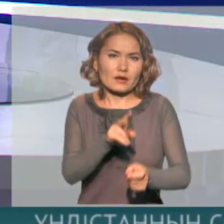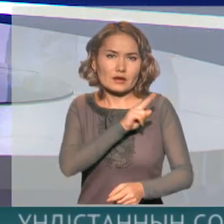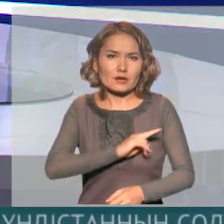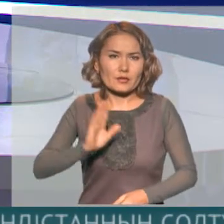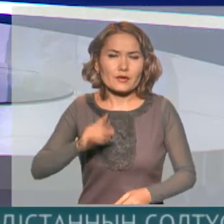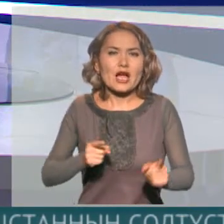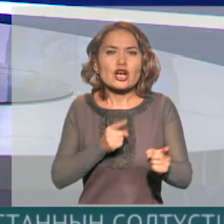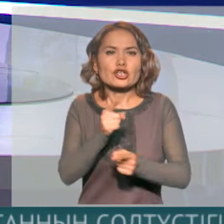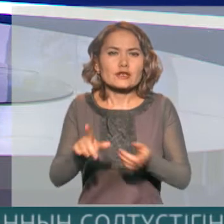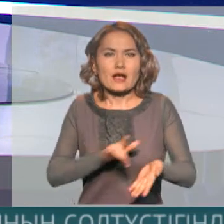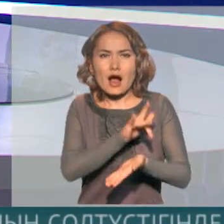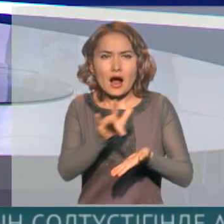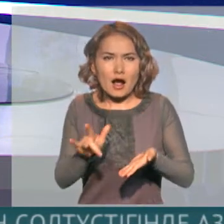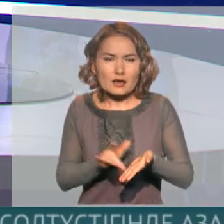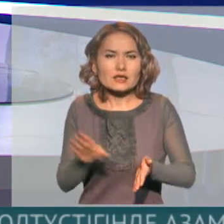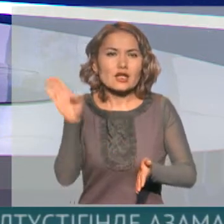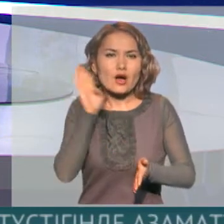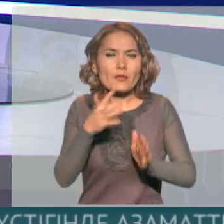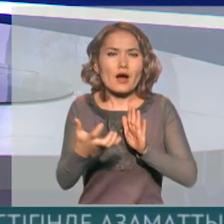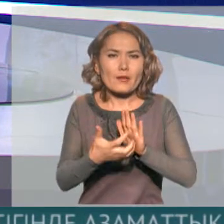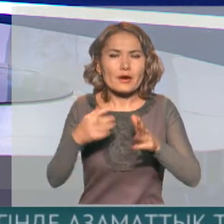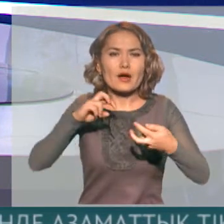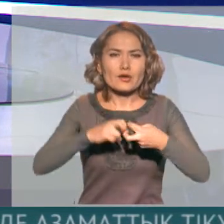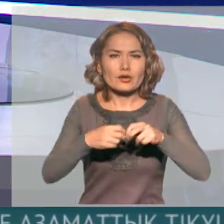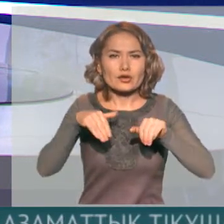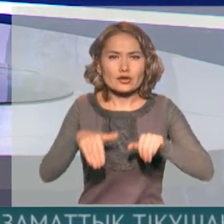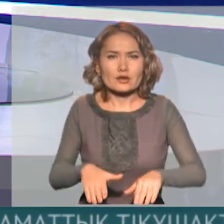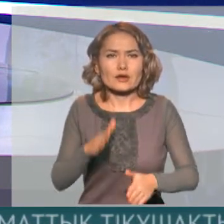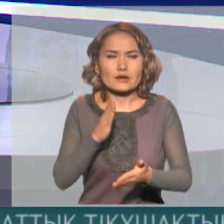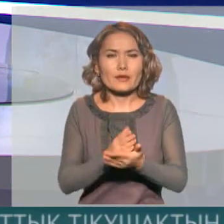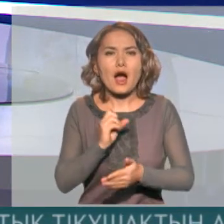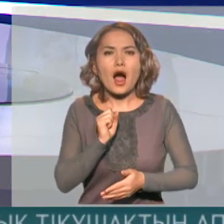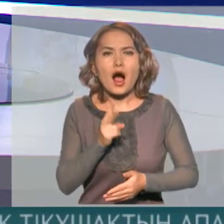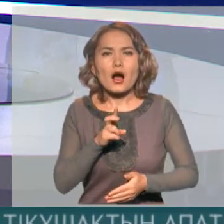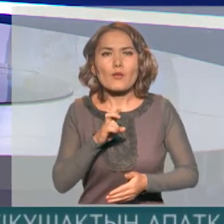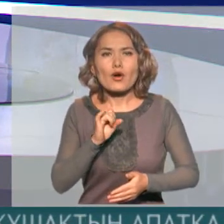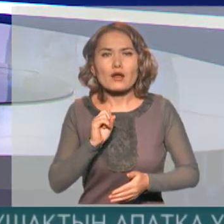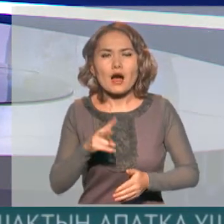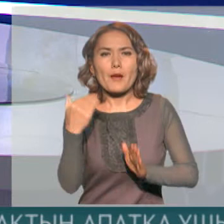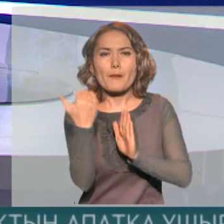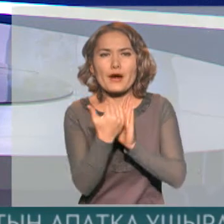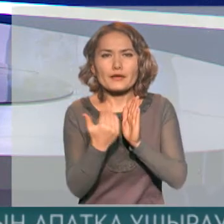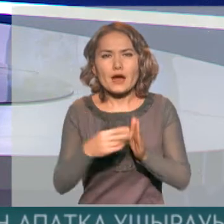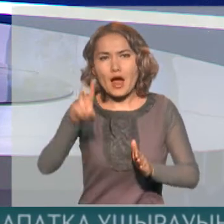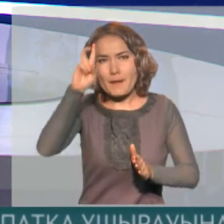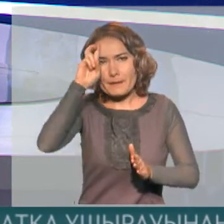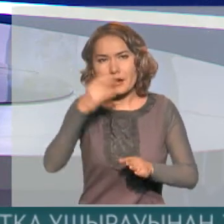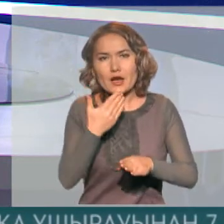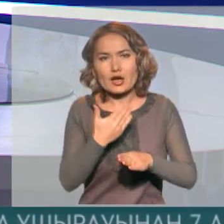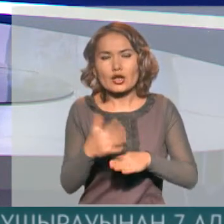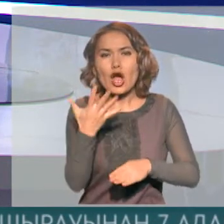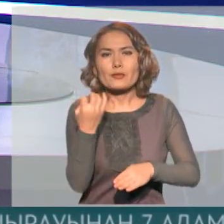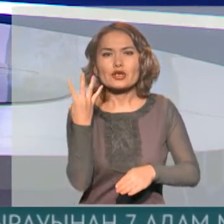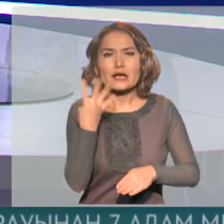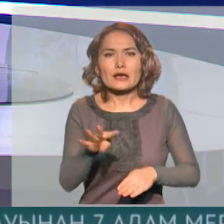Жезқазған қаласында өткір тұрған ауызсу мәселесі бір жола шешілді. Ақбұлақ бағдарламасы аясында мемлекет қазынасынан 540 миллион теңге